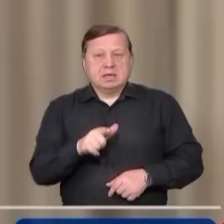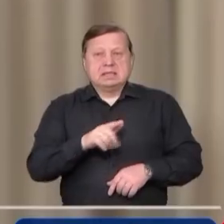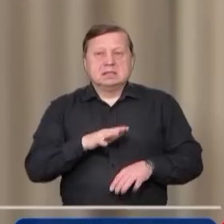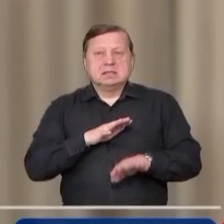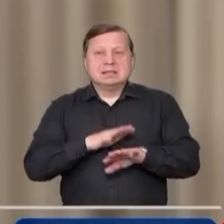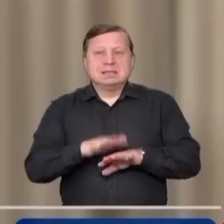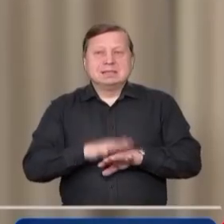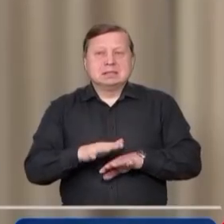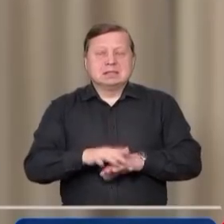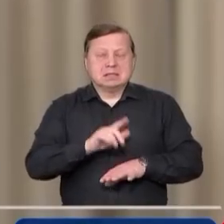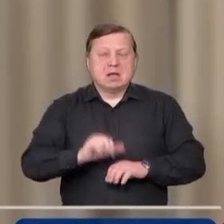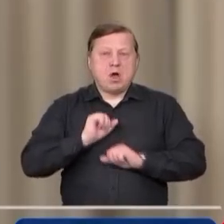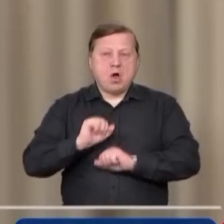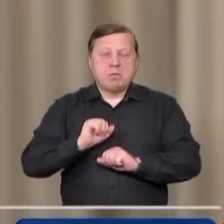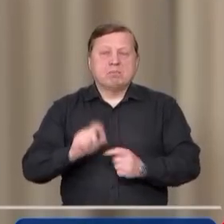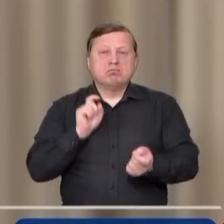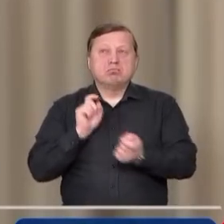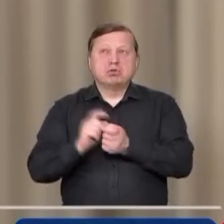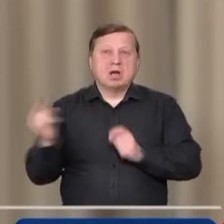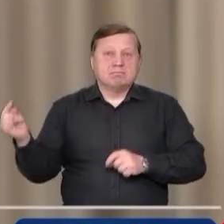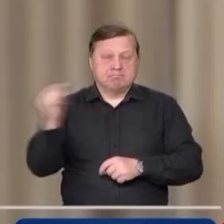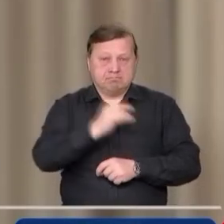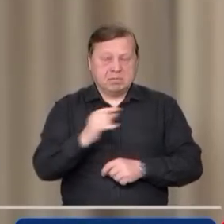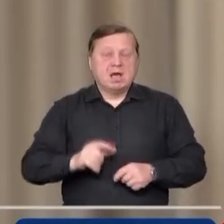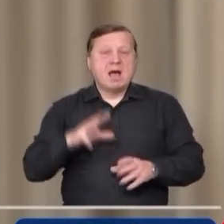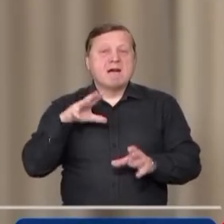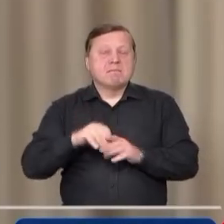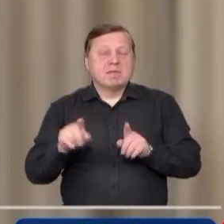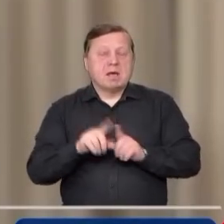systemy obrony przeciwlotniczej, w tym również baterie Patriot.